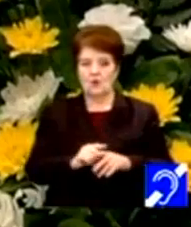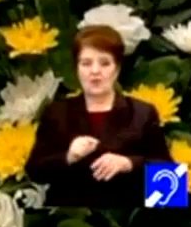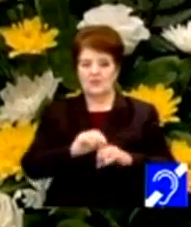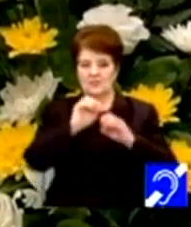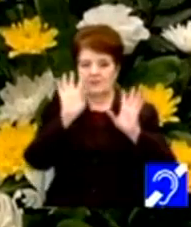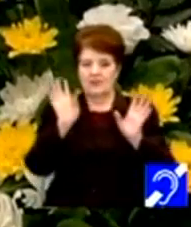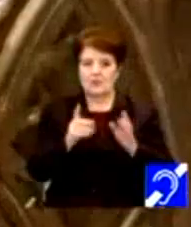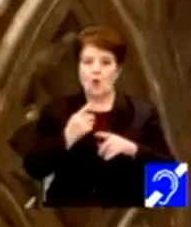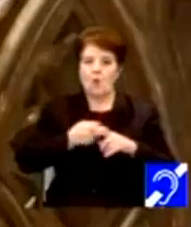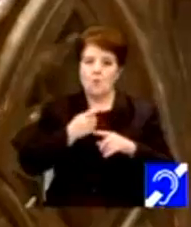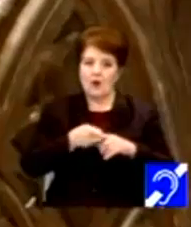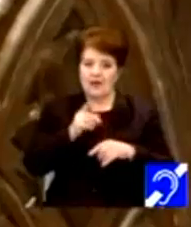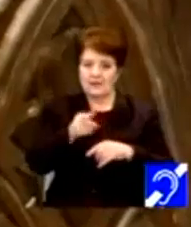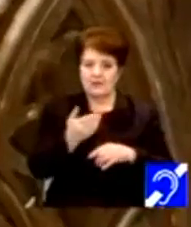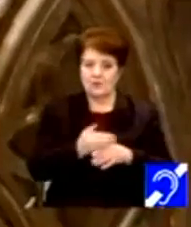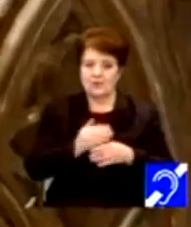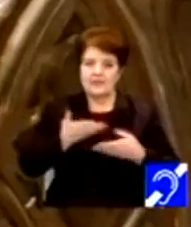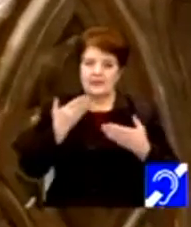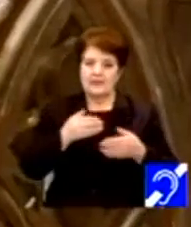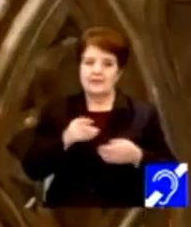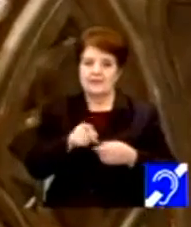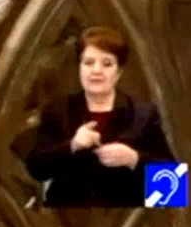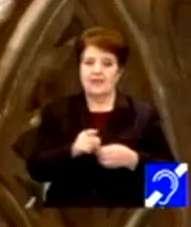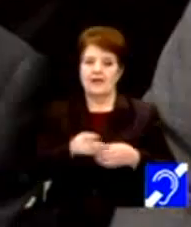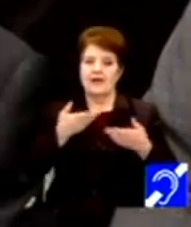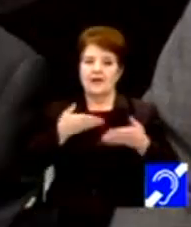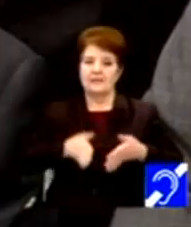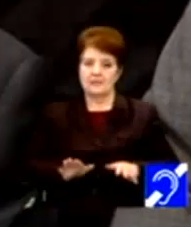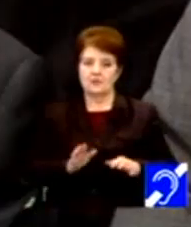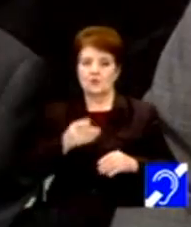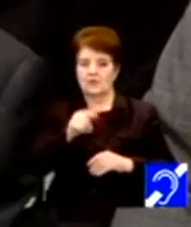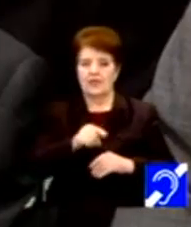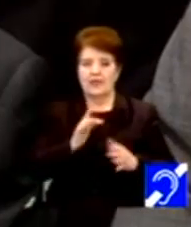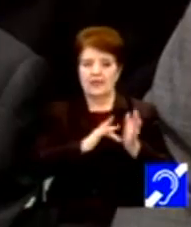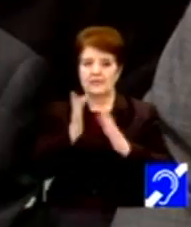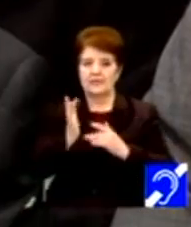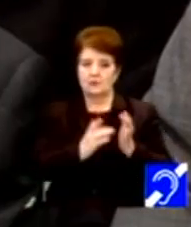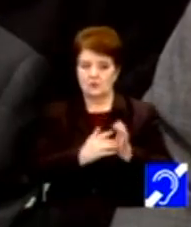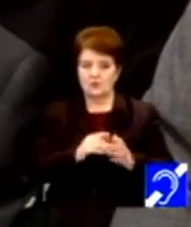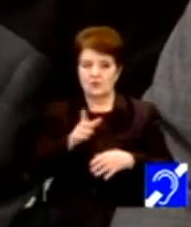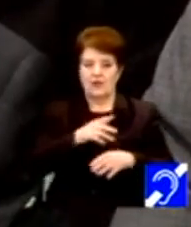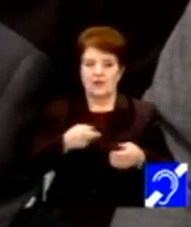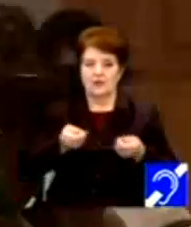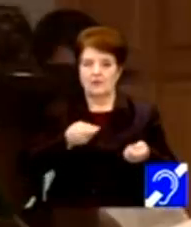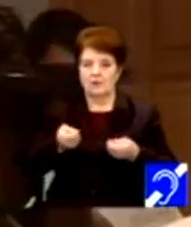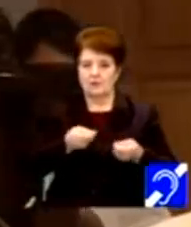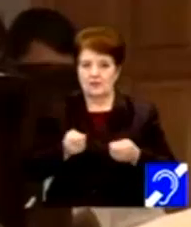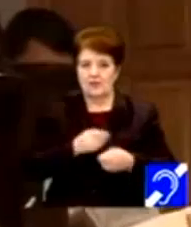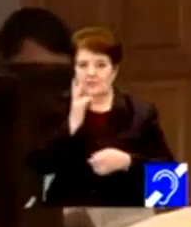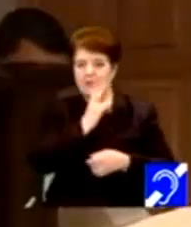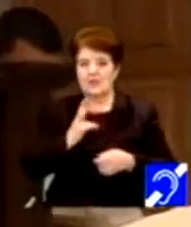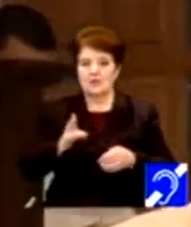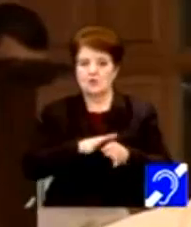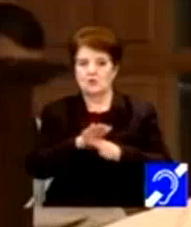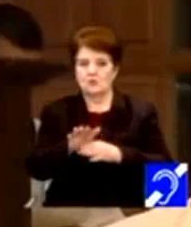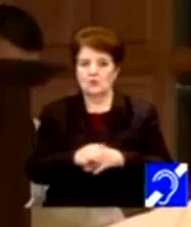sfântă, o bucată de lemn din Ieselea unde s-a născut Isus. La ceremonie a asistat și președintele Autorității Palestiniene Mahmoud Abbas, iar slujba a fost